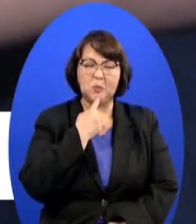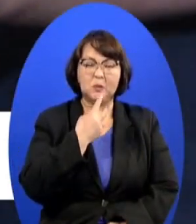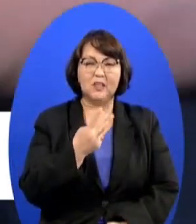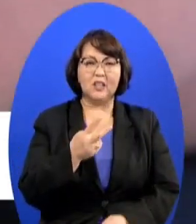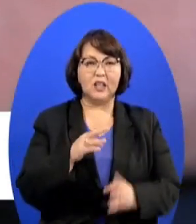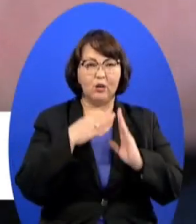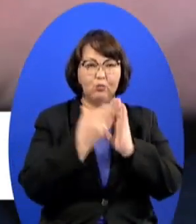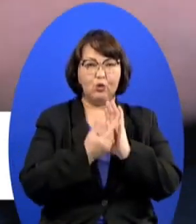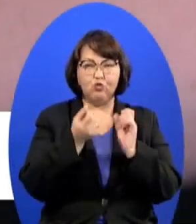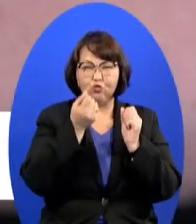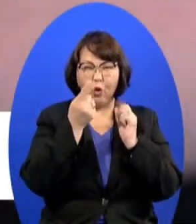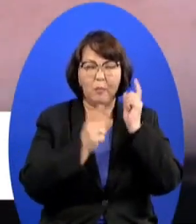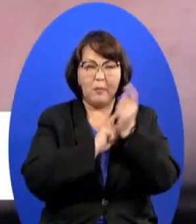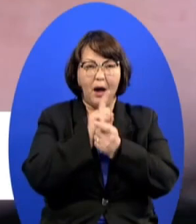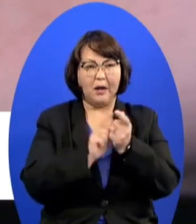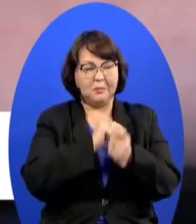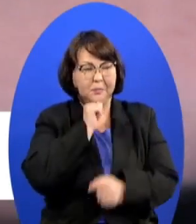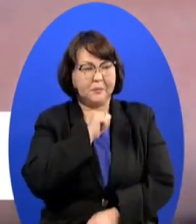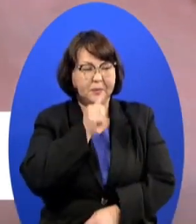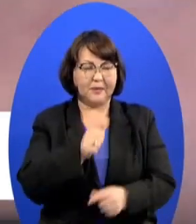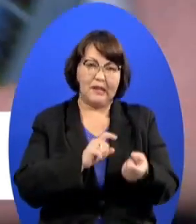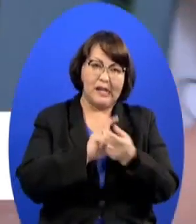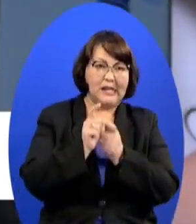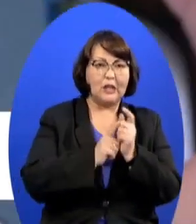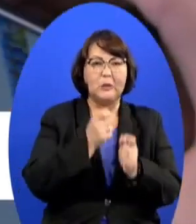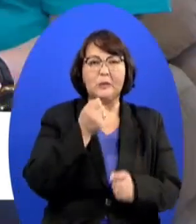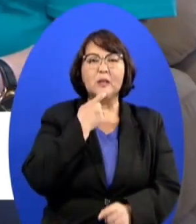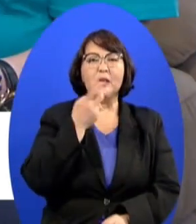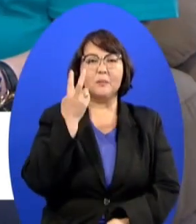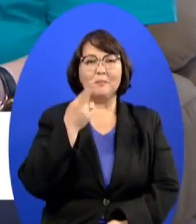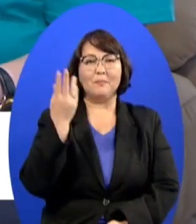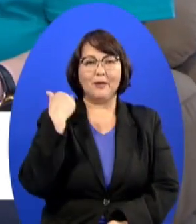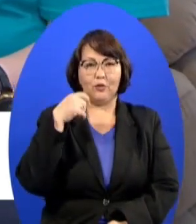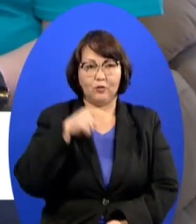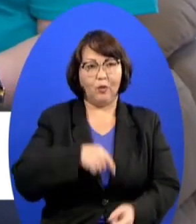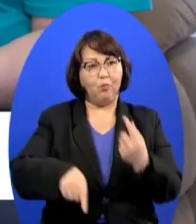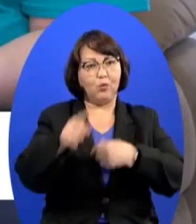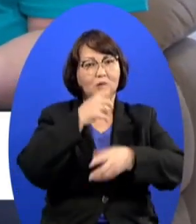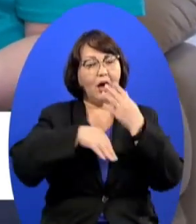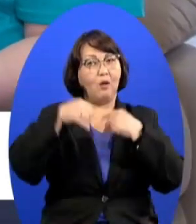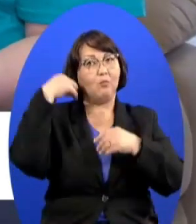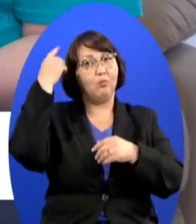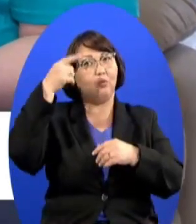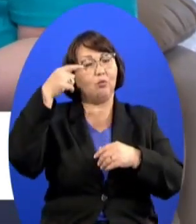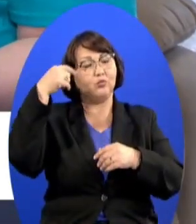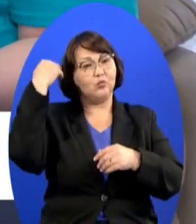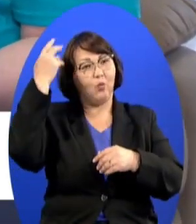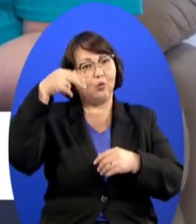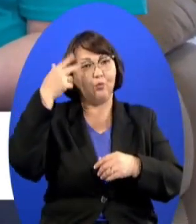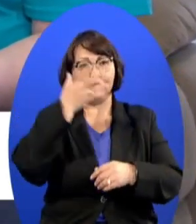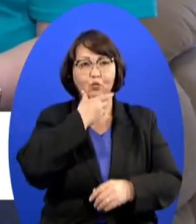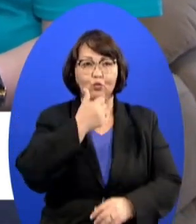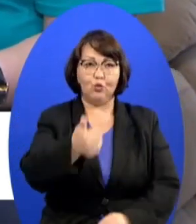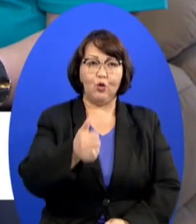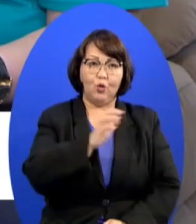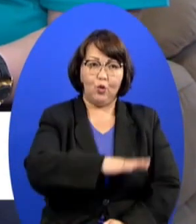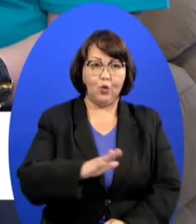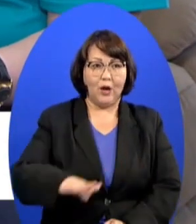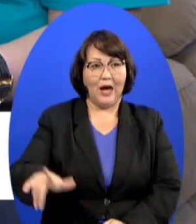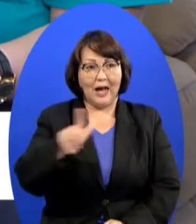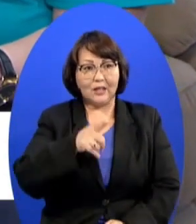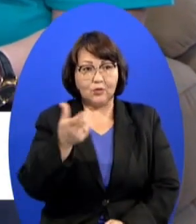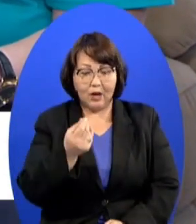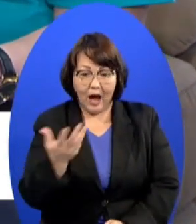бяцхан маргаа өрнөж, тухайн үедээ нилээд түүхтэй асуудал болж байлаа. Харин одоо эргээд утахад гой дурсамж. Хүүхдүүд байна одоо газрын зүрх